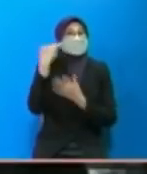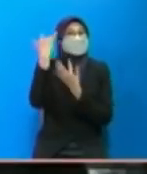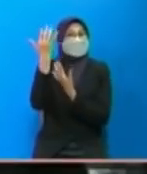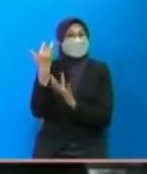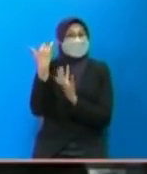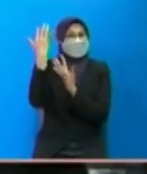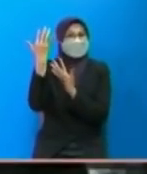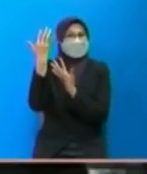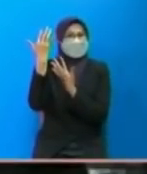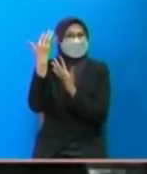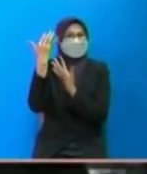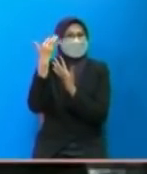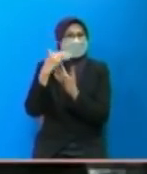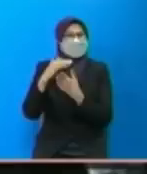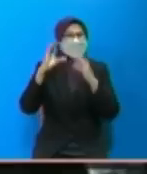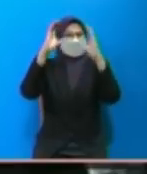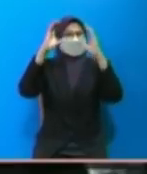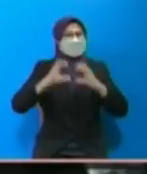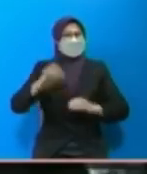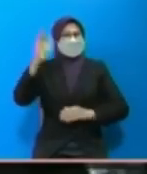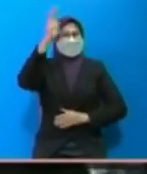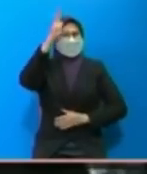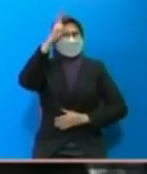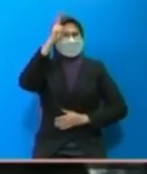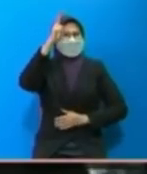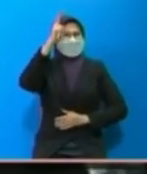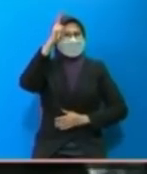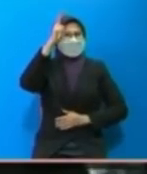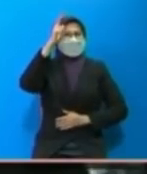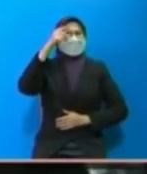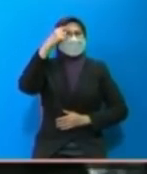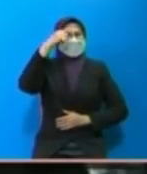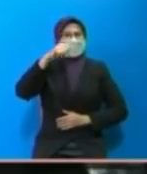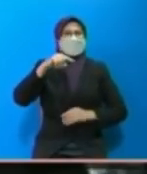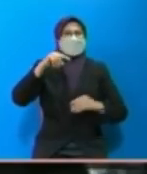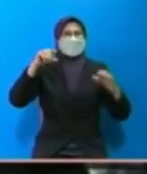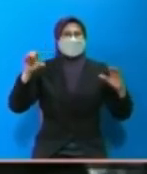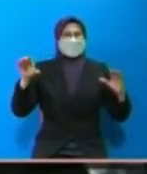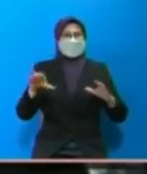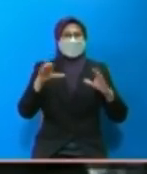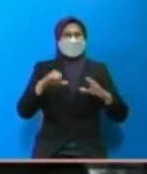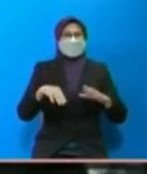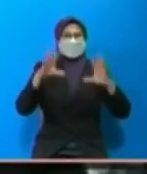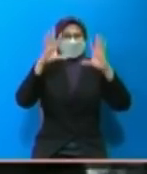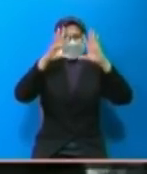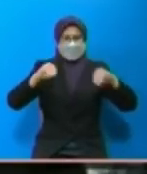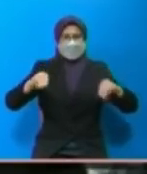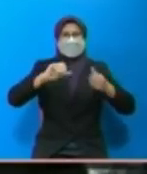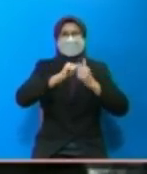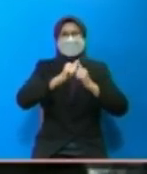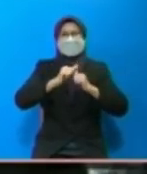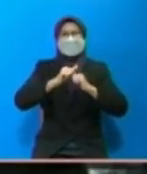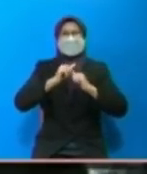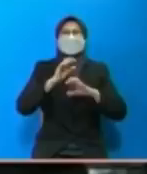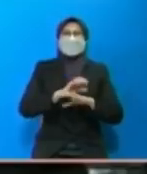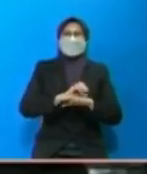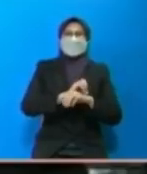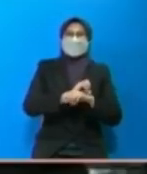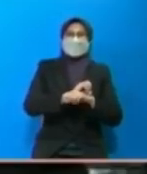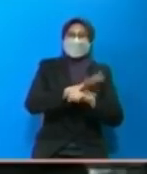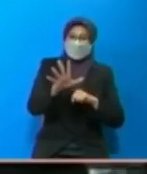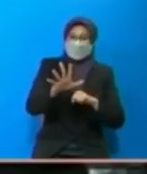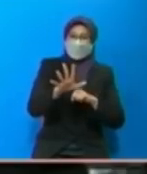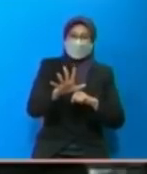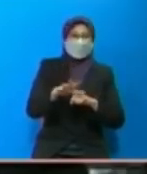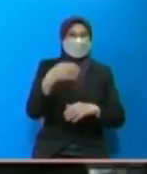soal pendekatan kerajaan untuk melaksanakan double sifat portfolio of kopi itu saya setuju itu tak listrik kepada satu saja